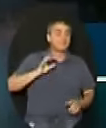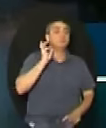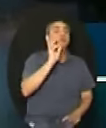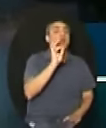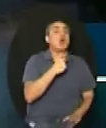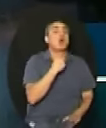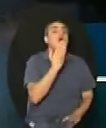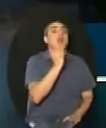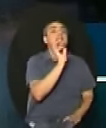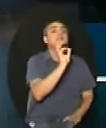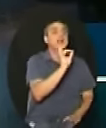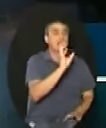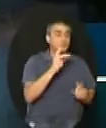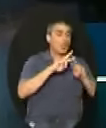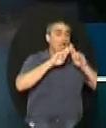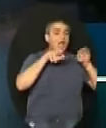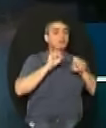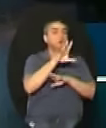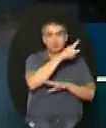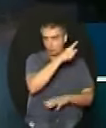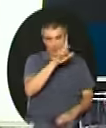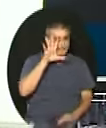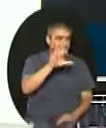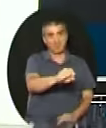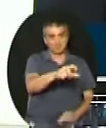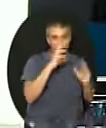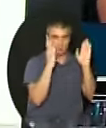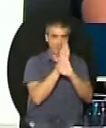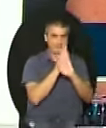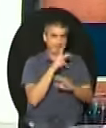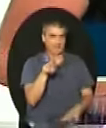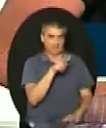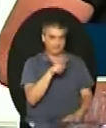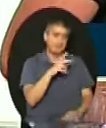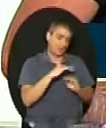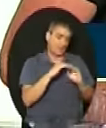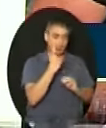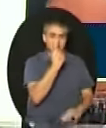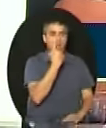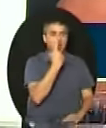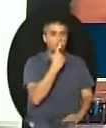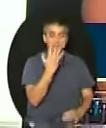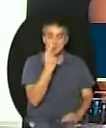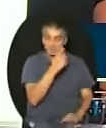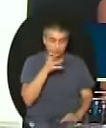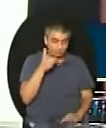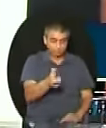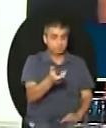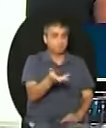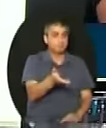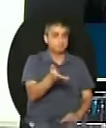ומאבטחים של כל ישראל, של רשות השידור, היו מאלה שלכדו את המחבלים האלה, לפחות את אחד מהם. מרגע שהם